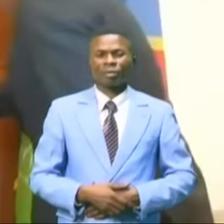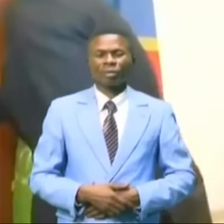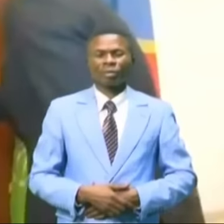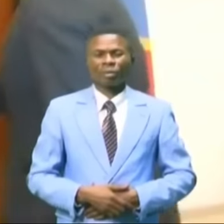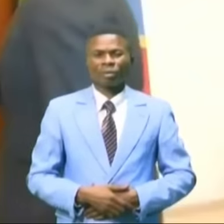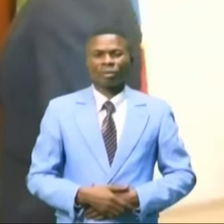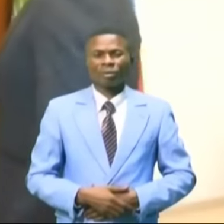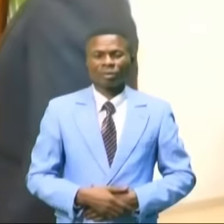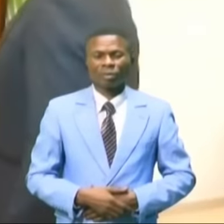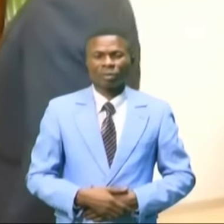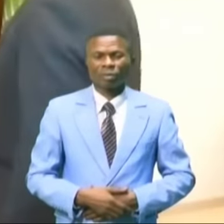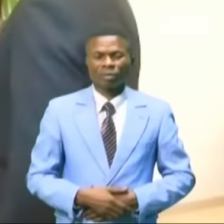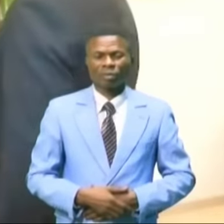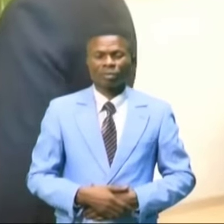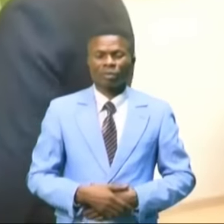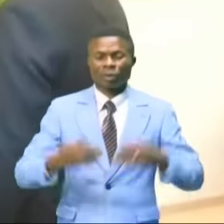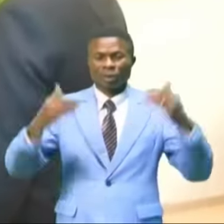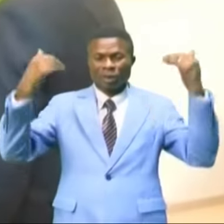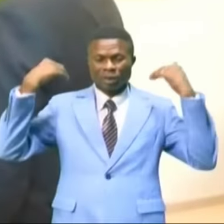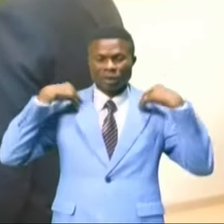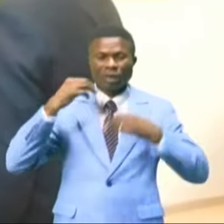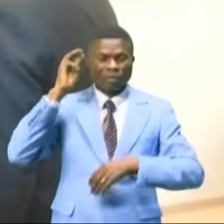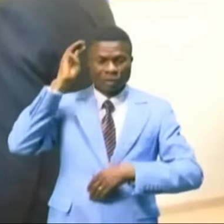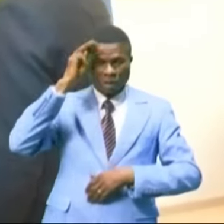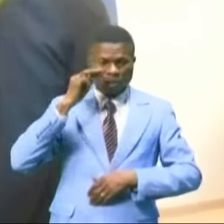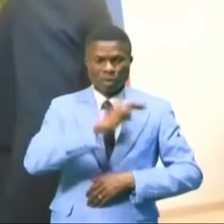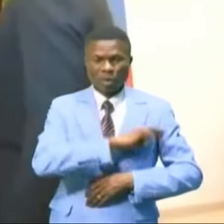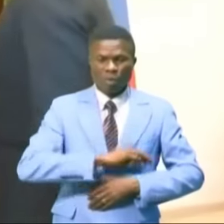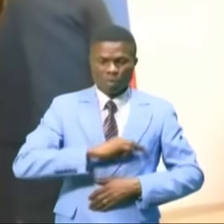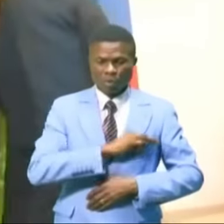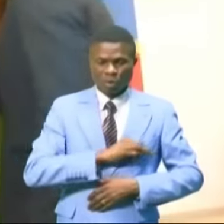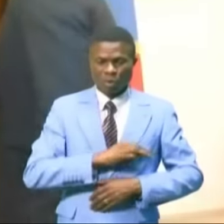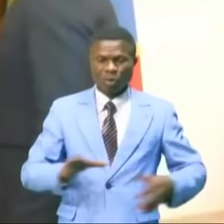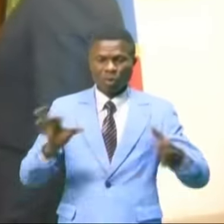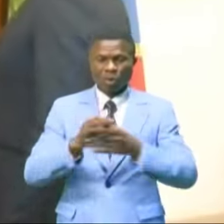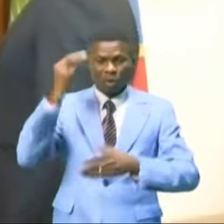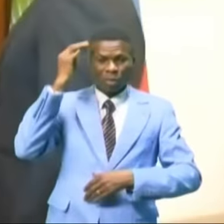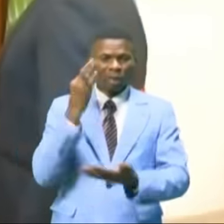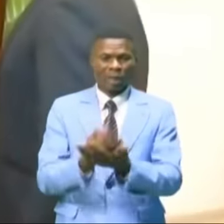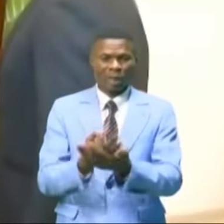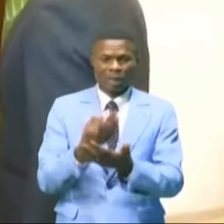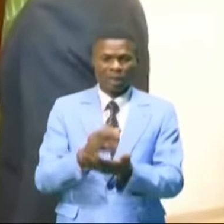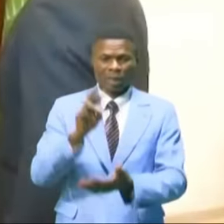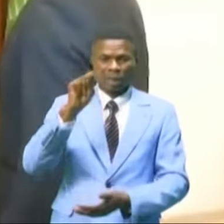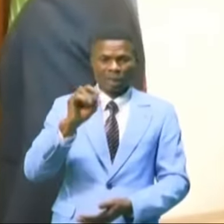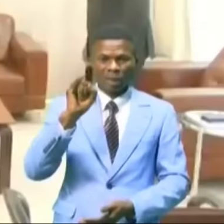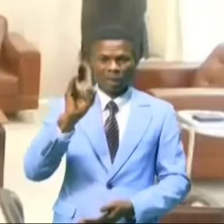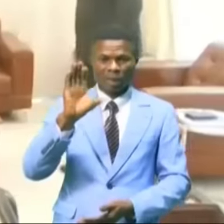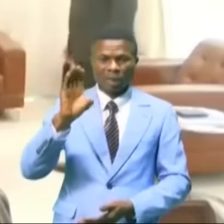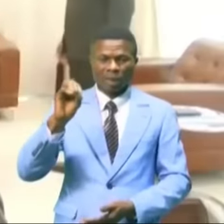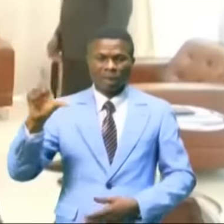Visite de soutien moral, d'information et de solidarité au ministre des Finances Nicolas Kazadi